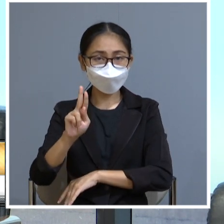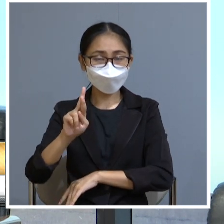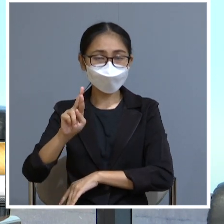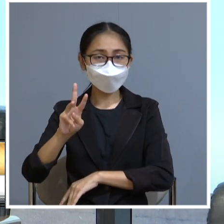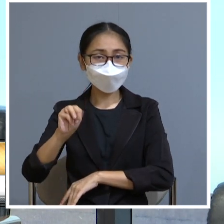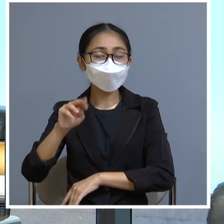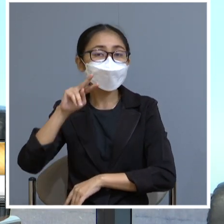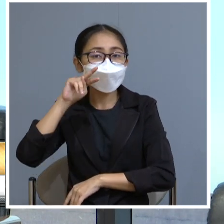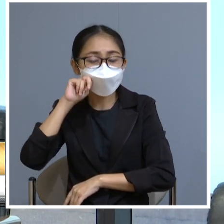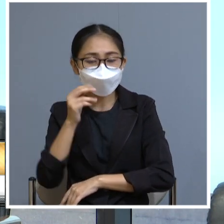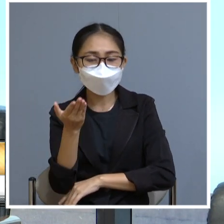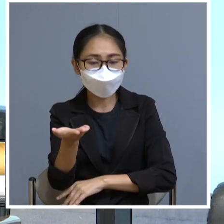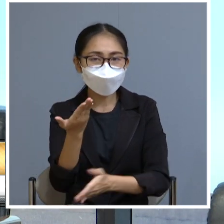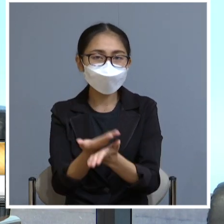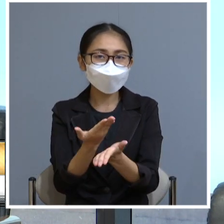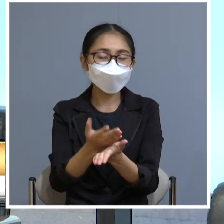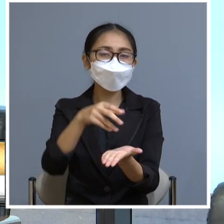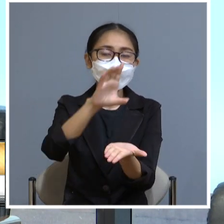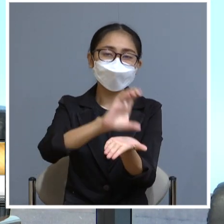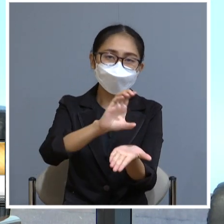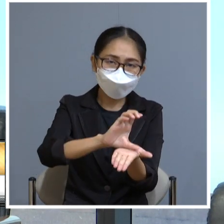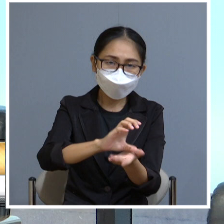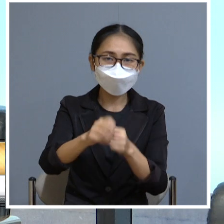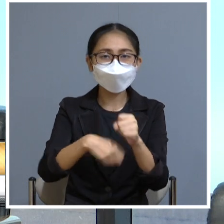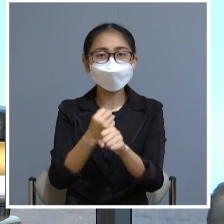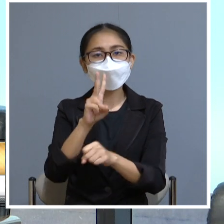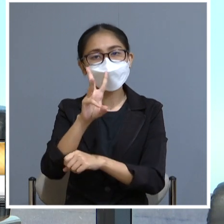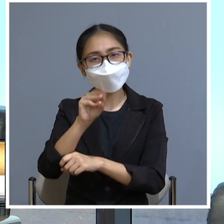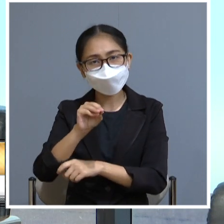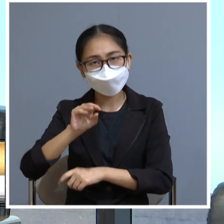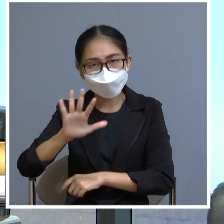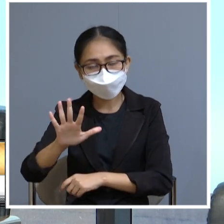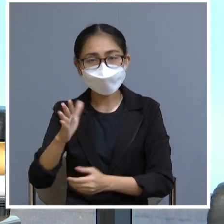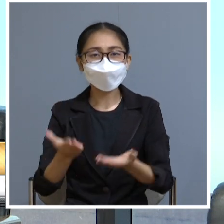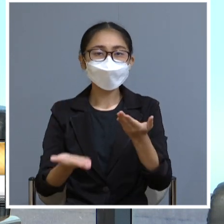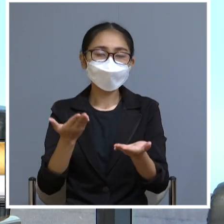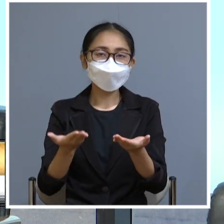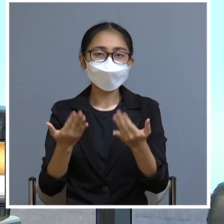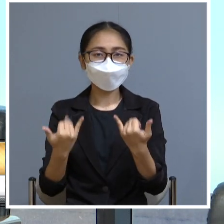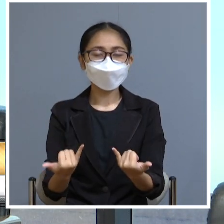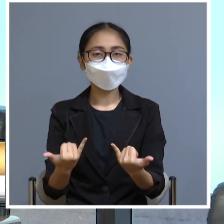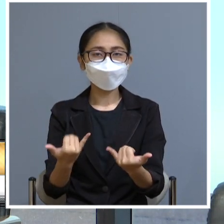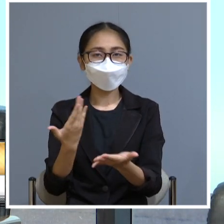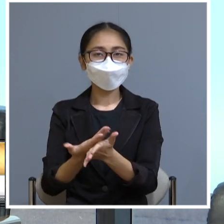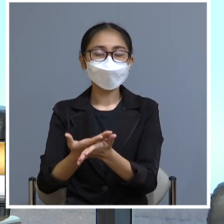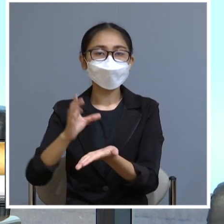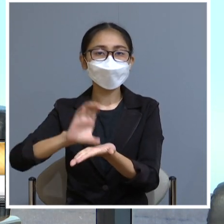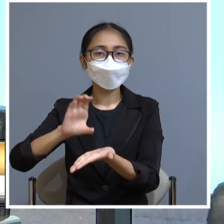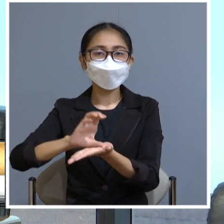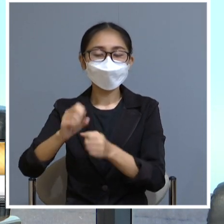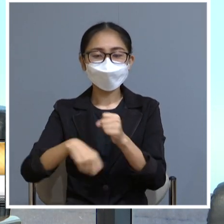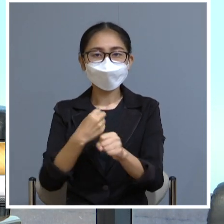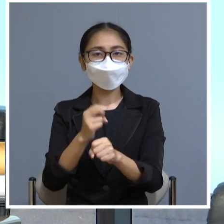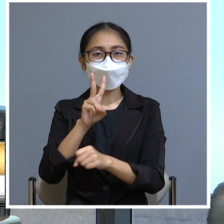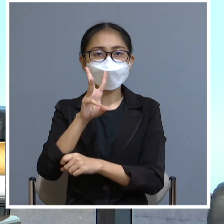งประสานขอ ไม่วจะเปงบกลางในปี 2515รวมทั้งในขณะนี้ก็ตั้งงบประมาณในสวของปี